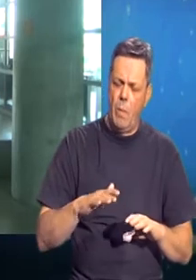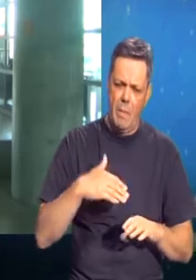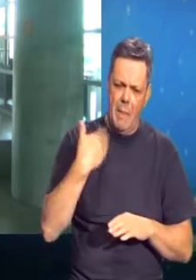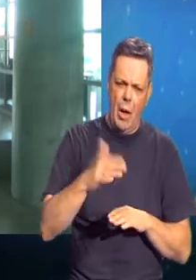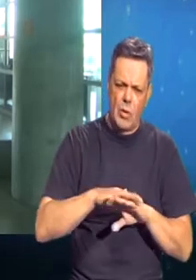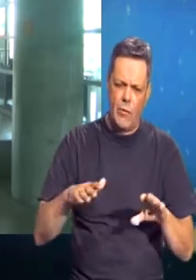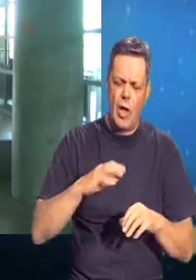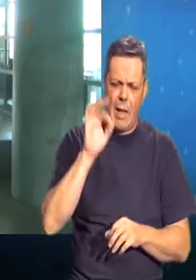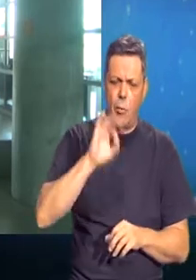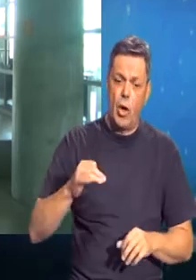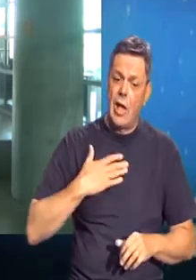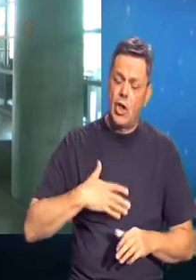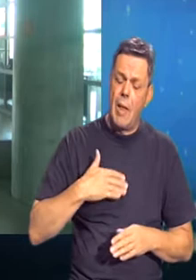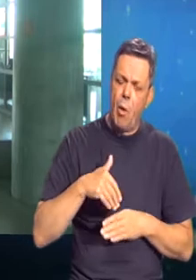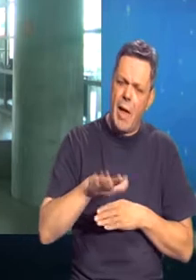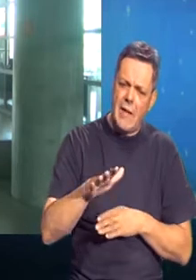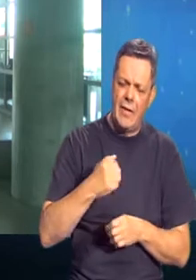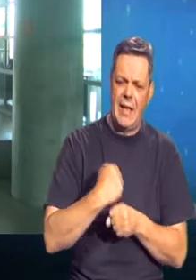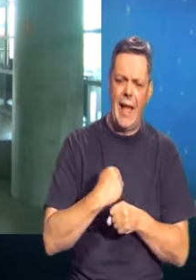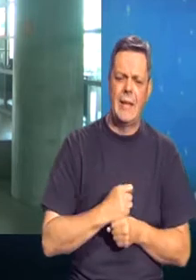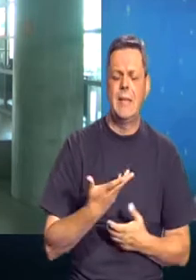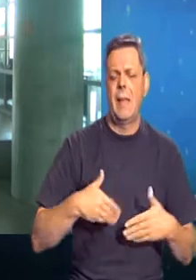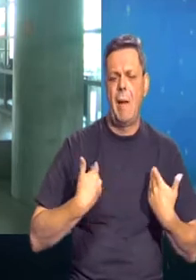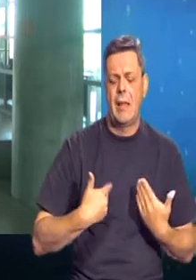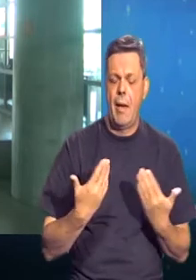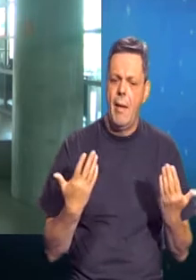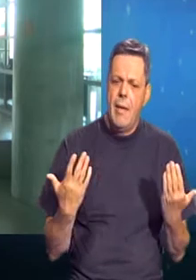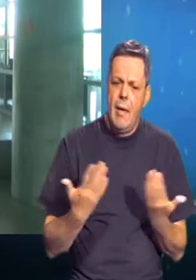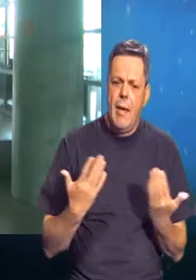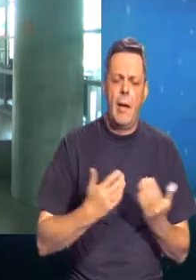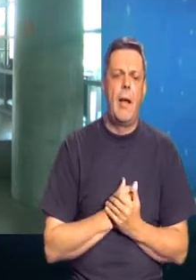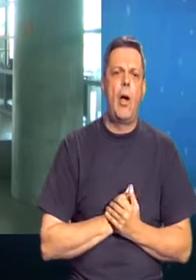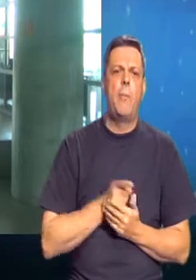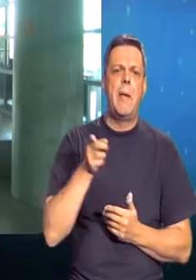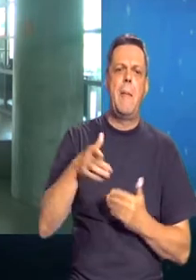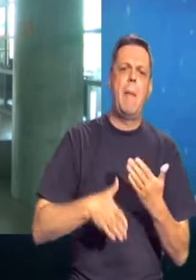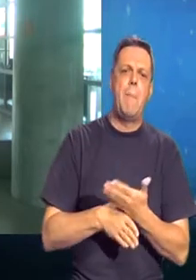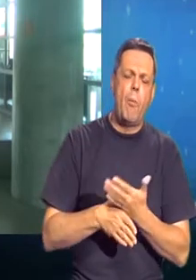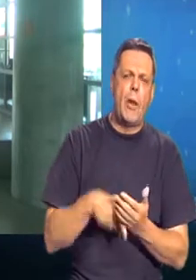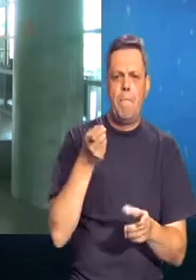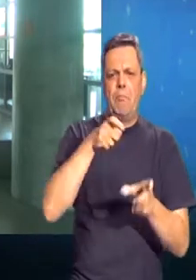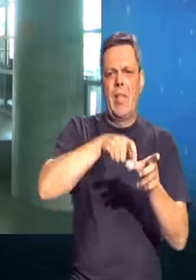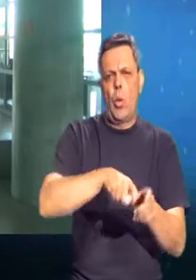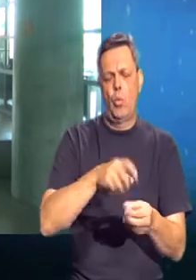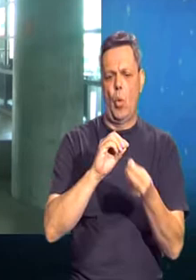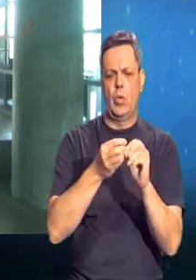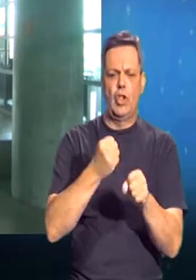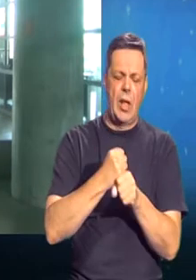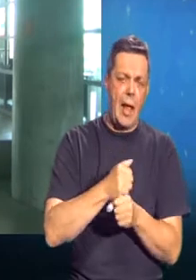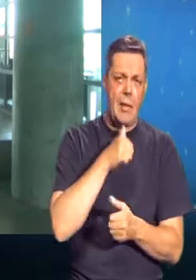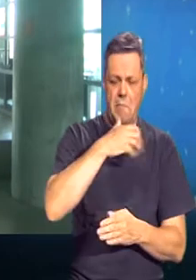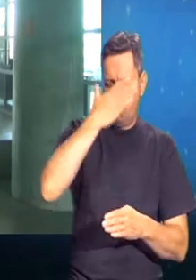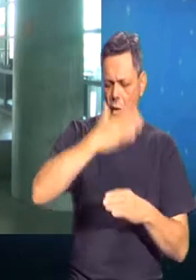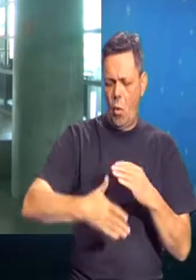projekta želimo nastaviti raditi sa mladima kako bi i im pomogli da se uključe u tržište rada